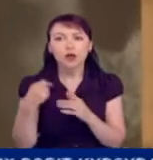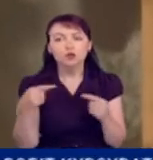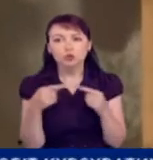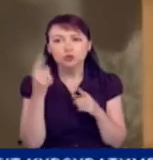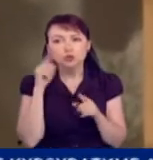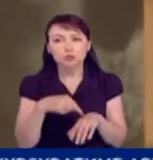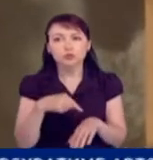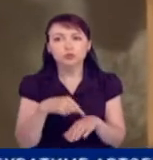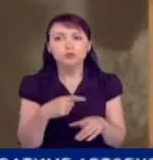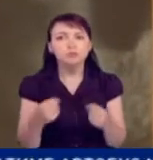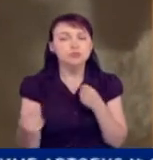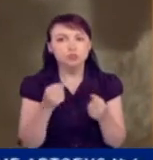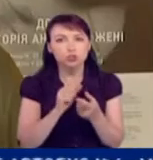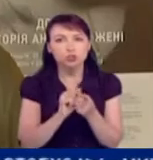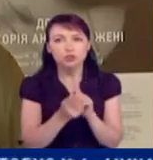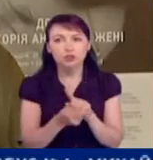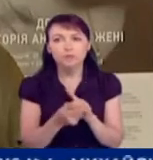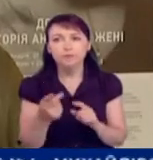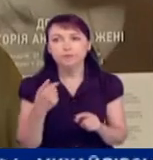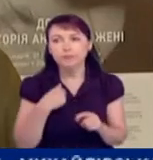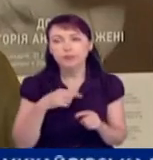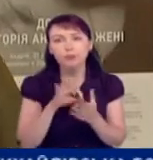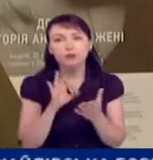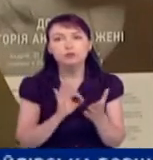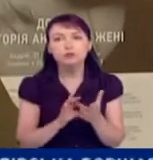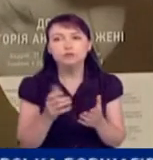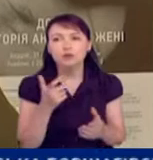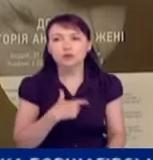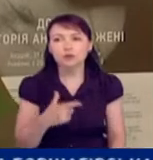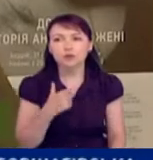їхнє почуття міцніше сталі. Я переоцінив для себе,